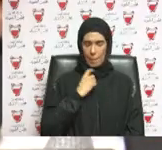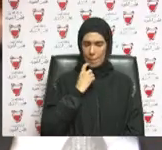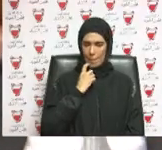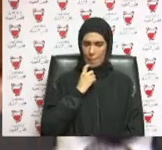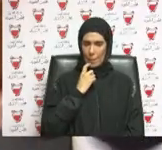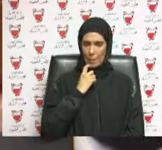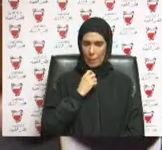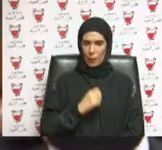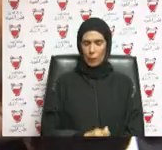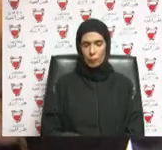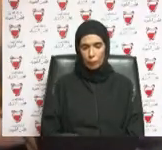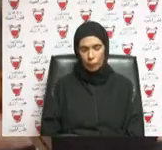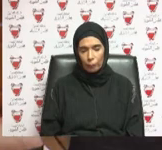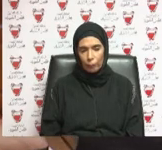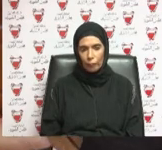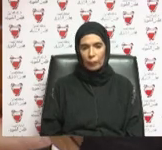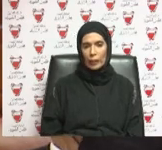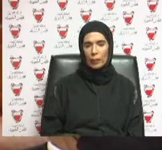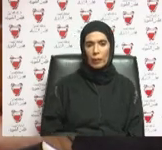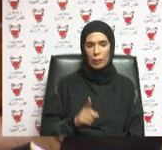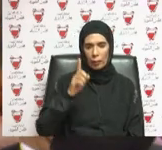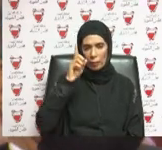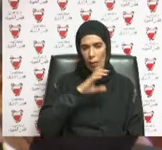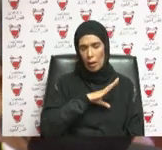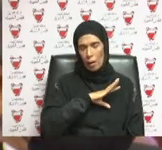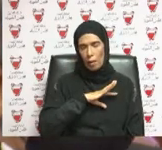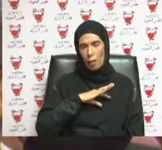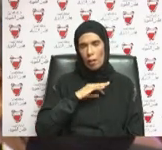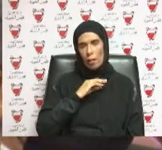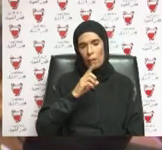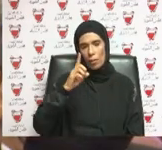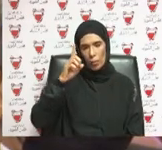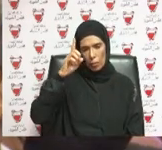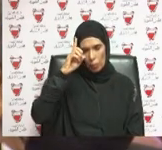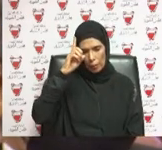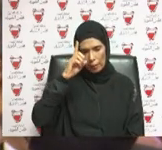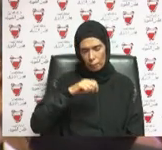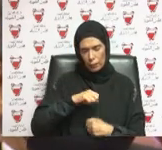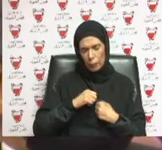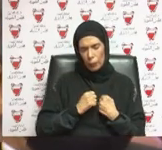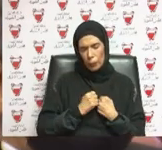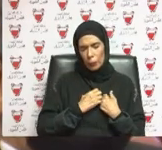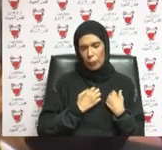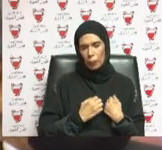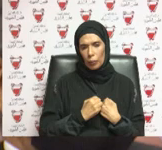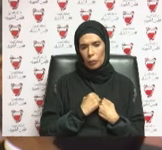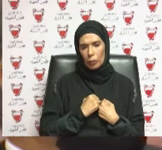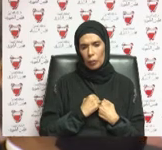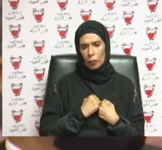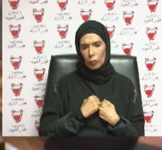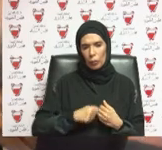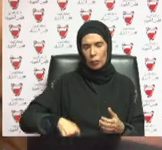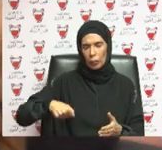شكراً معالي الرئيس. اللهم أرحم فقيدنا الغالي، اللهم أجبر كسر قلوبنا. أتقدم بخالص